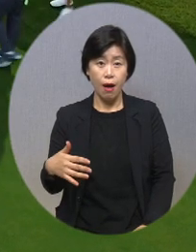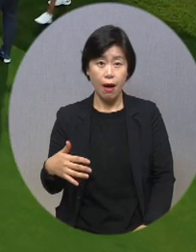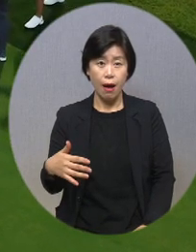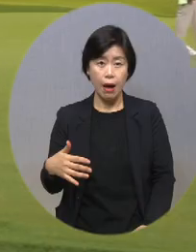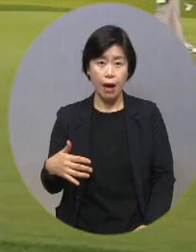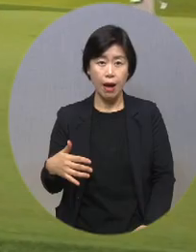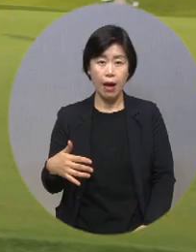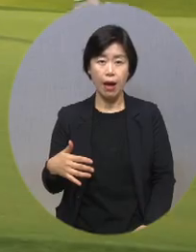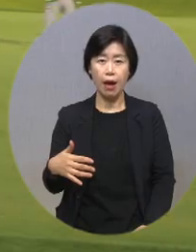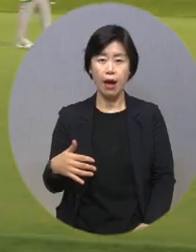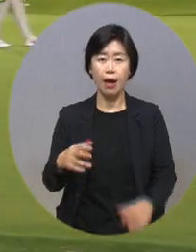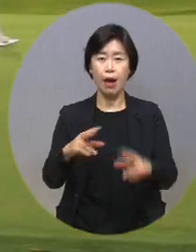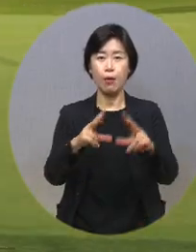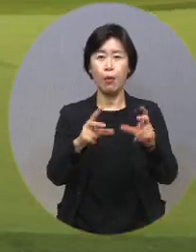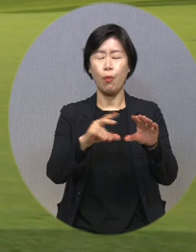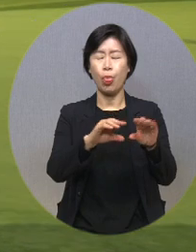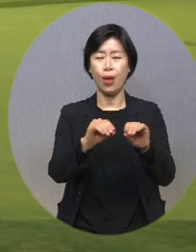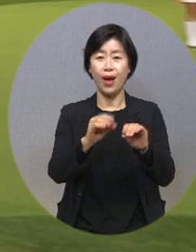뭐야?